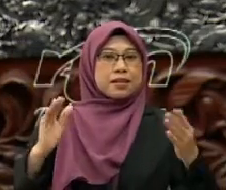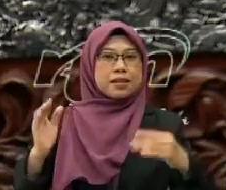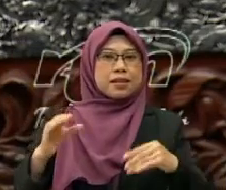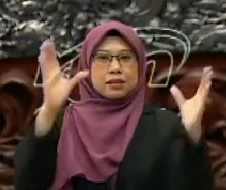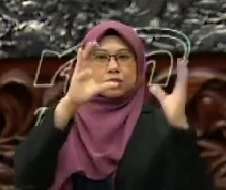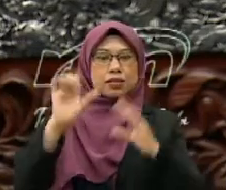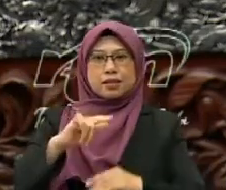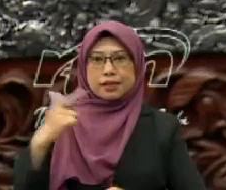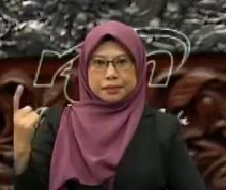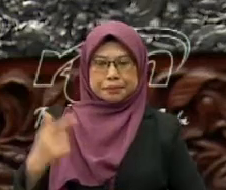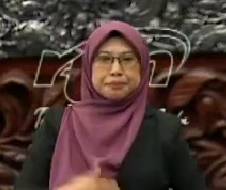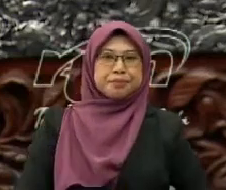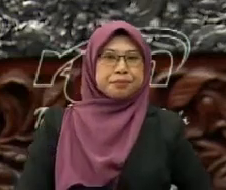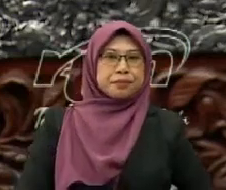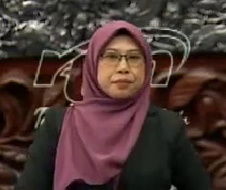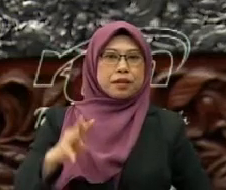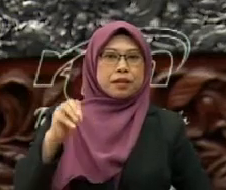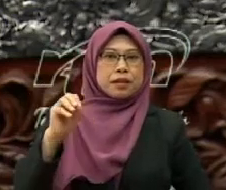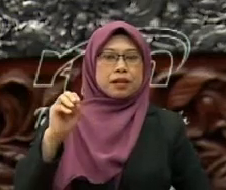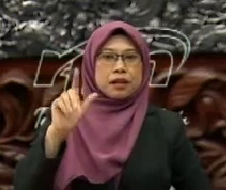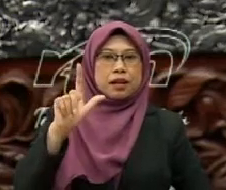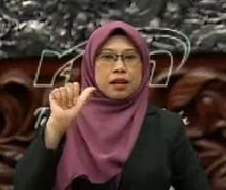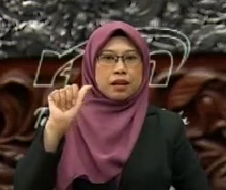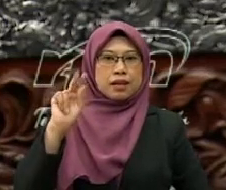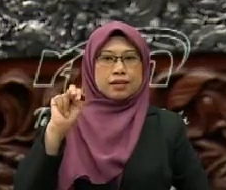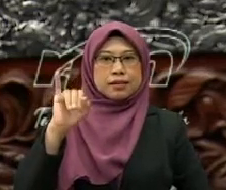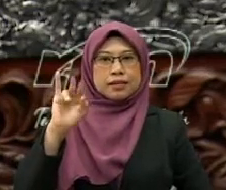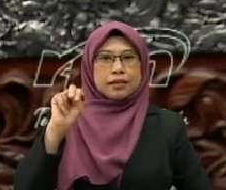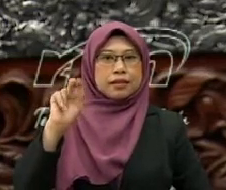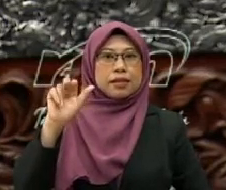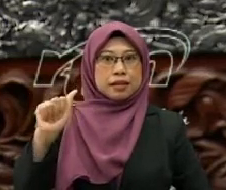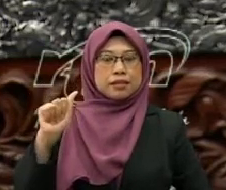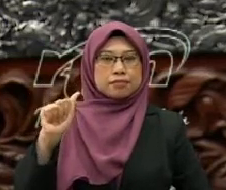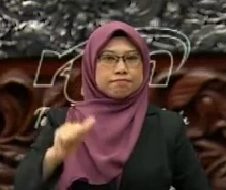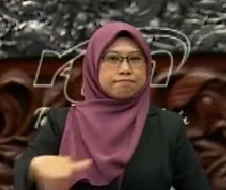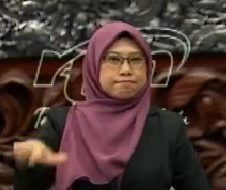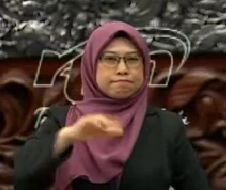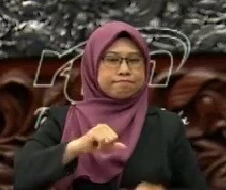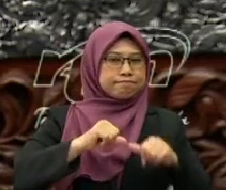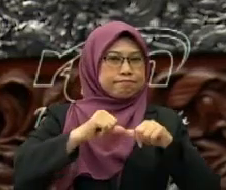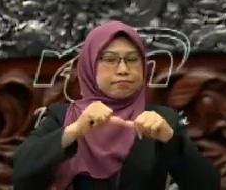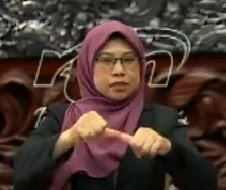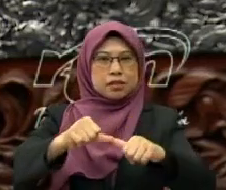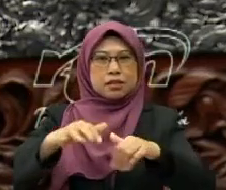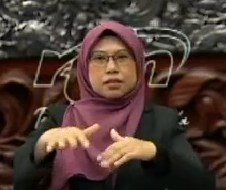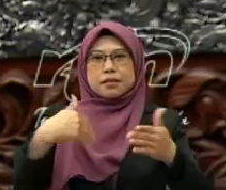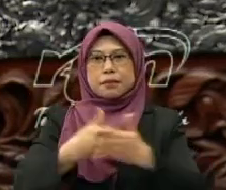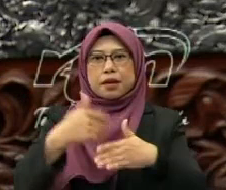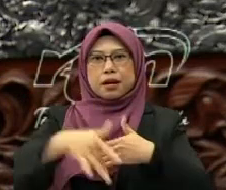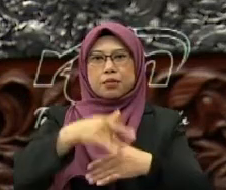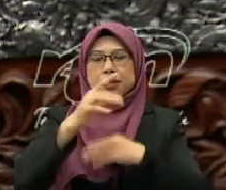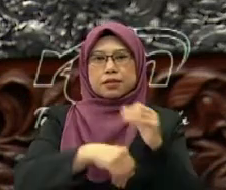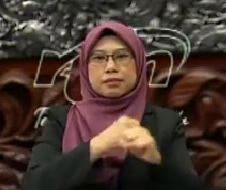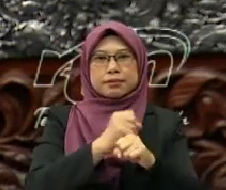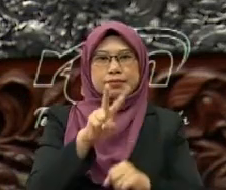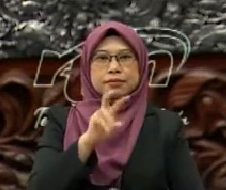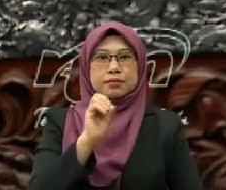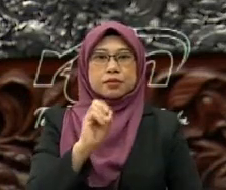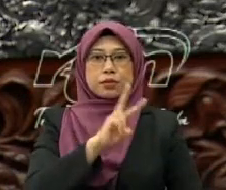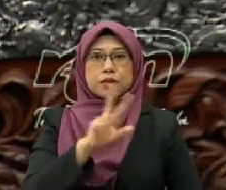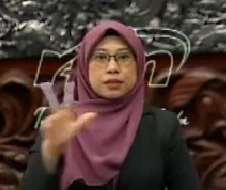monsun yang lain fenomena La Nina yang sedang berlaku kini dijangkau akan berterusan sehingga awal tahun 2023